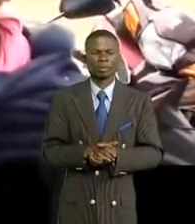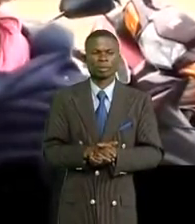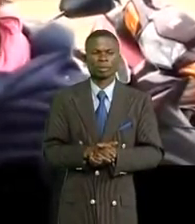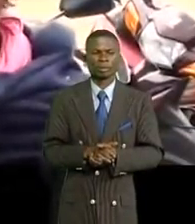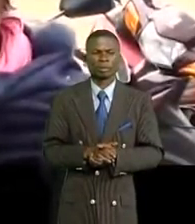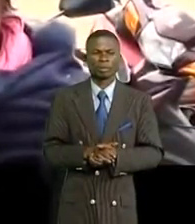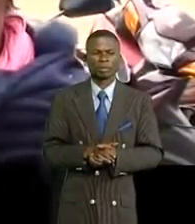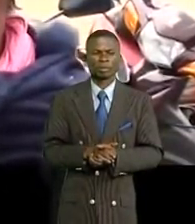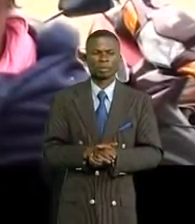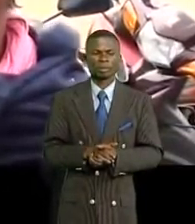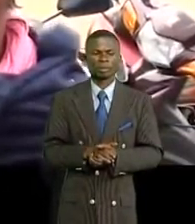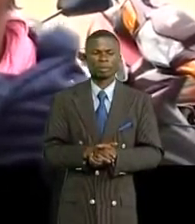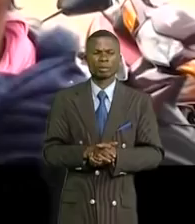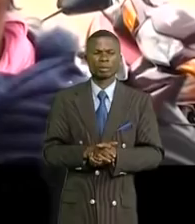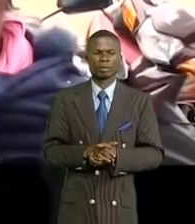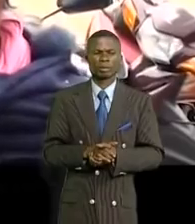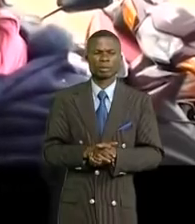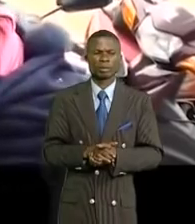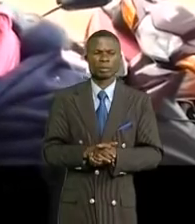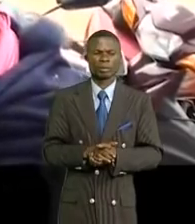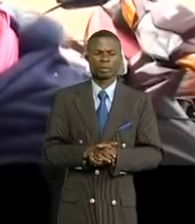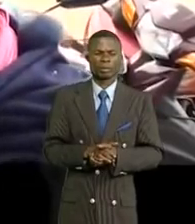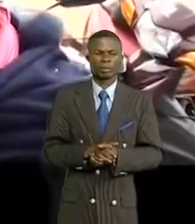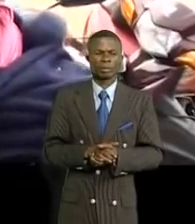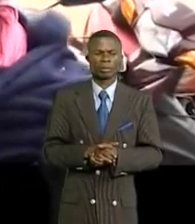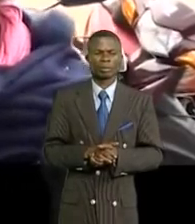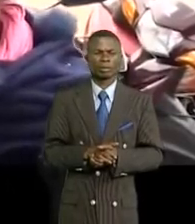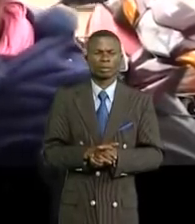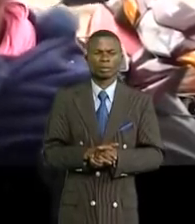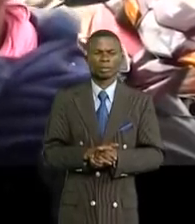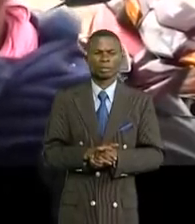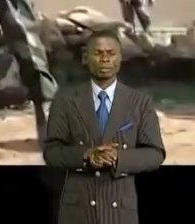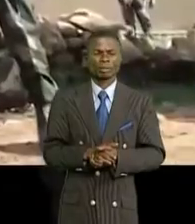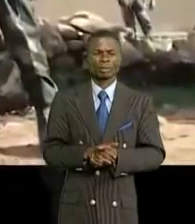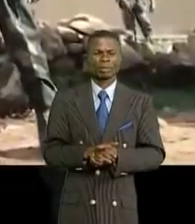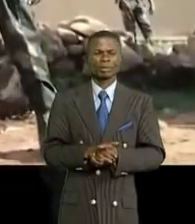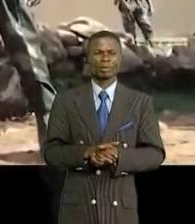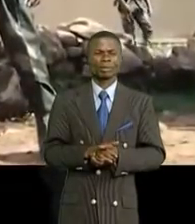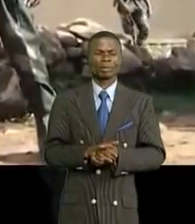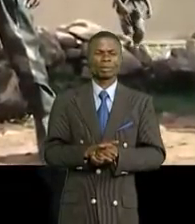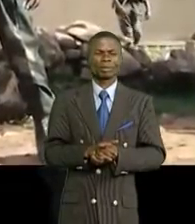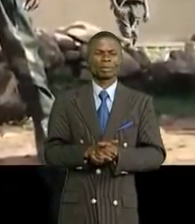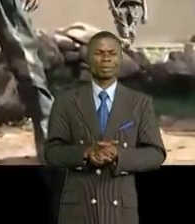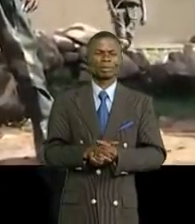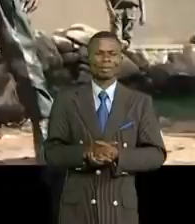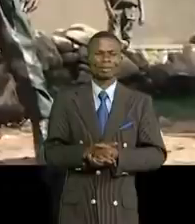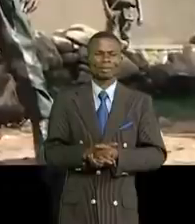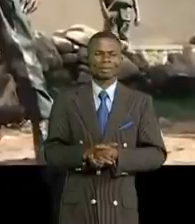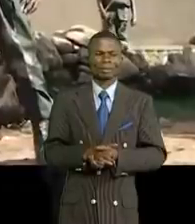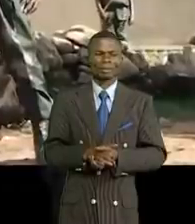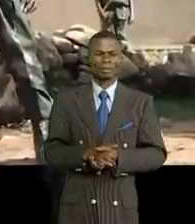bon ton en dix ans félix anthony qui se guérit tshilombo botton à nous féliciter par rapport à